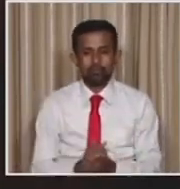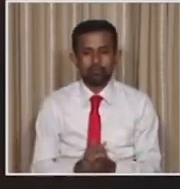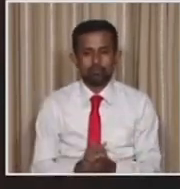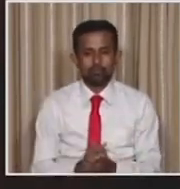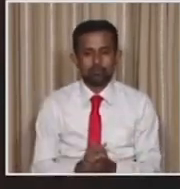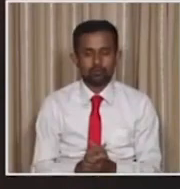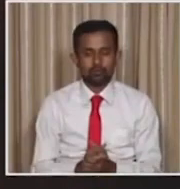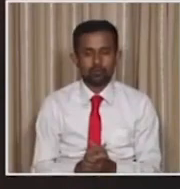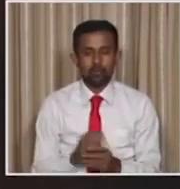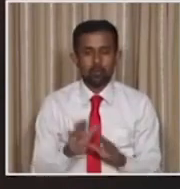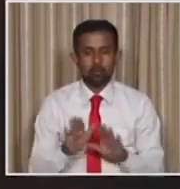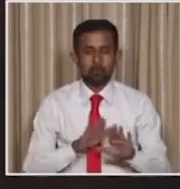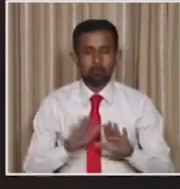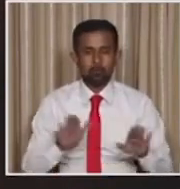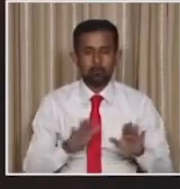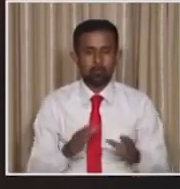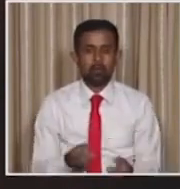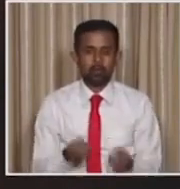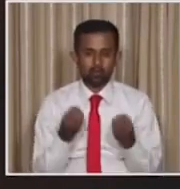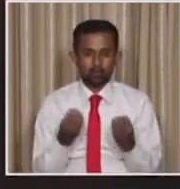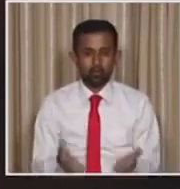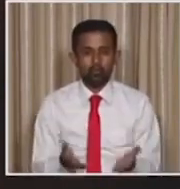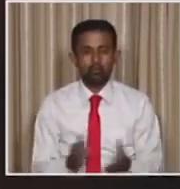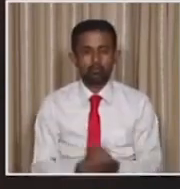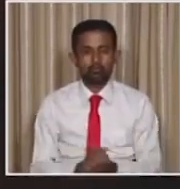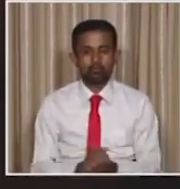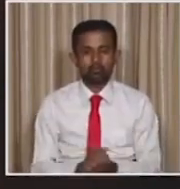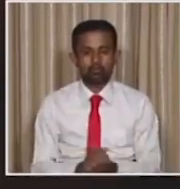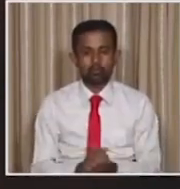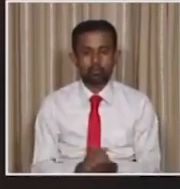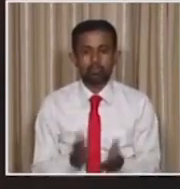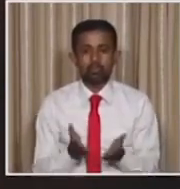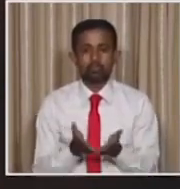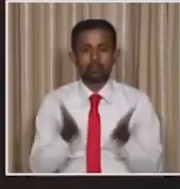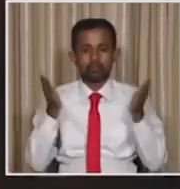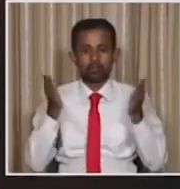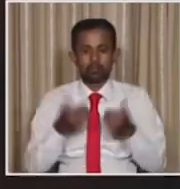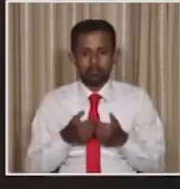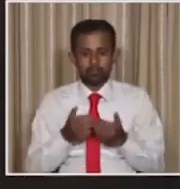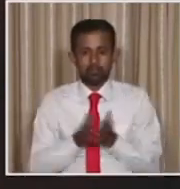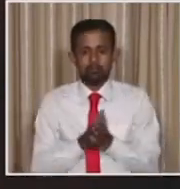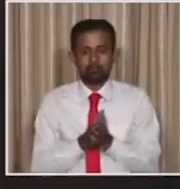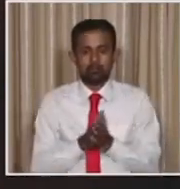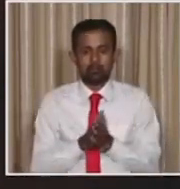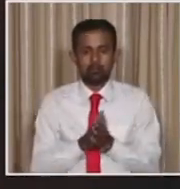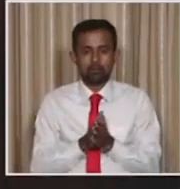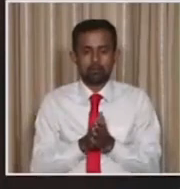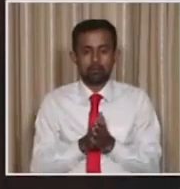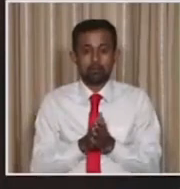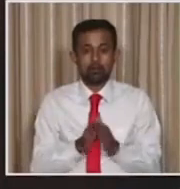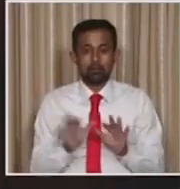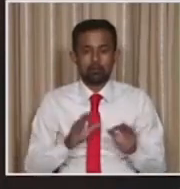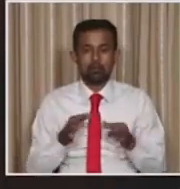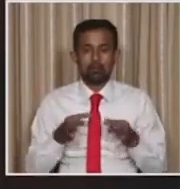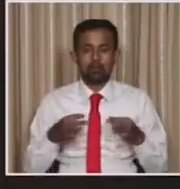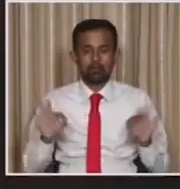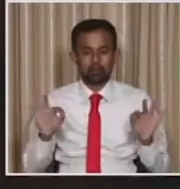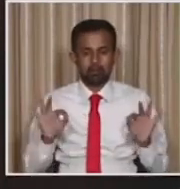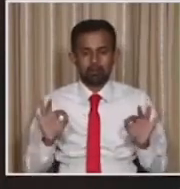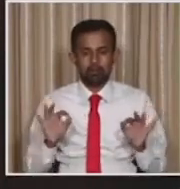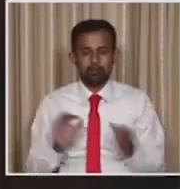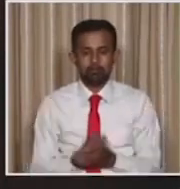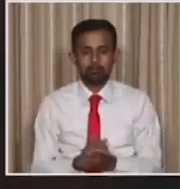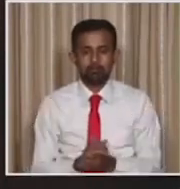ඒගොල්ලන්ට පාලනය කරන එක පාඩුයි. ඉන්දියාව තමන්ගේ පාලනයෙන් ගිලිහෙනකොට. ඒ